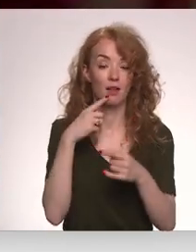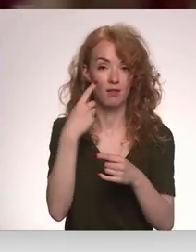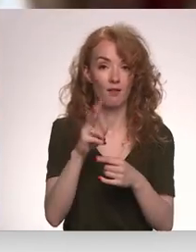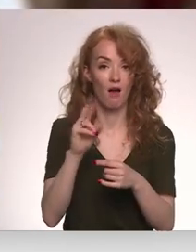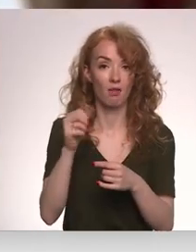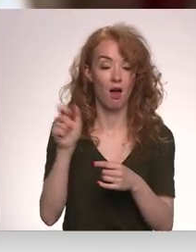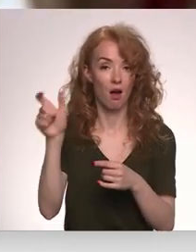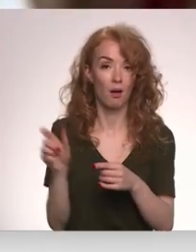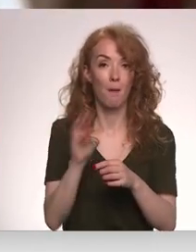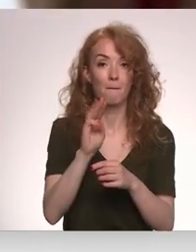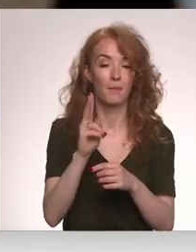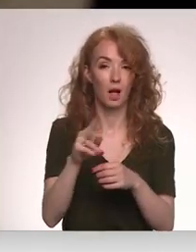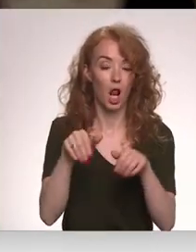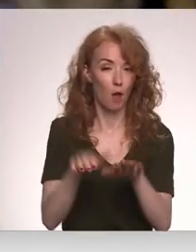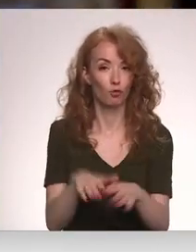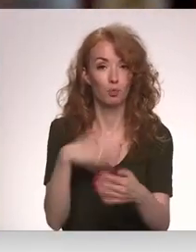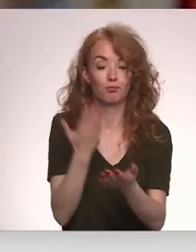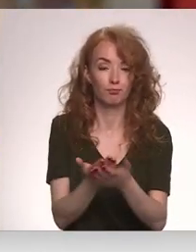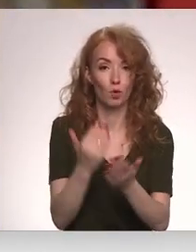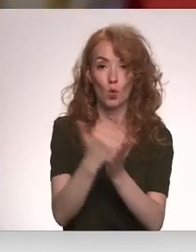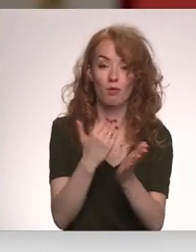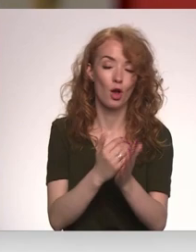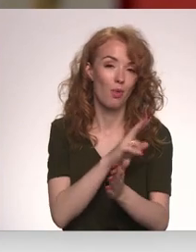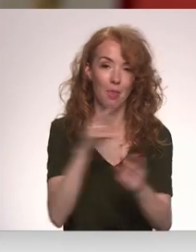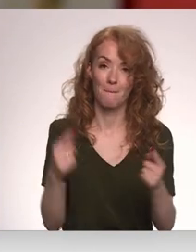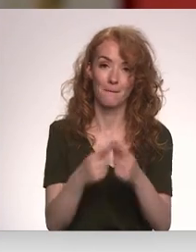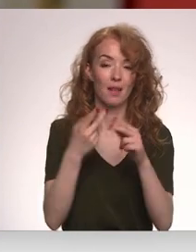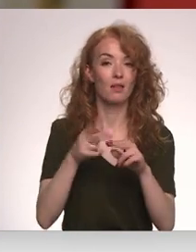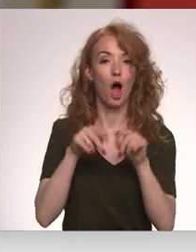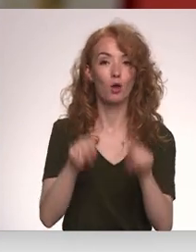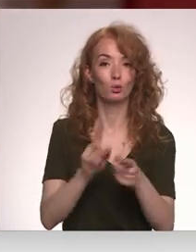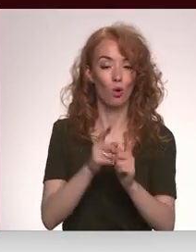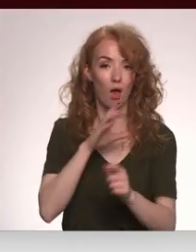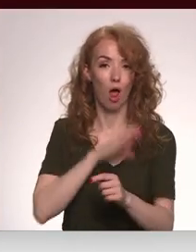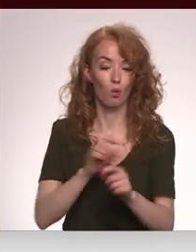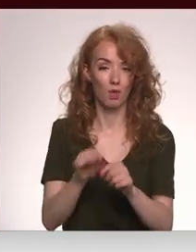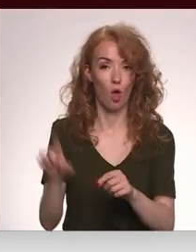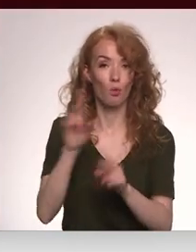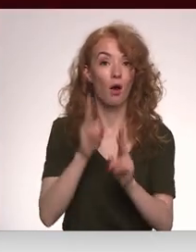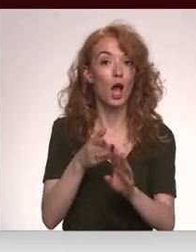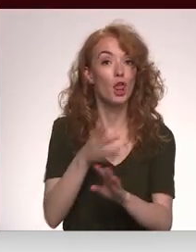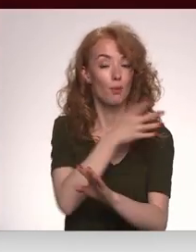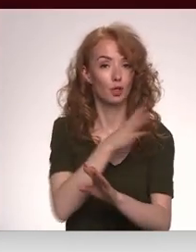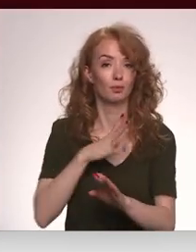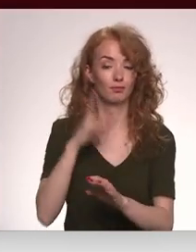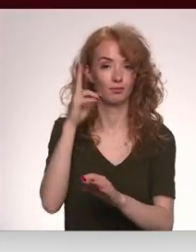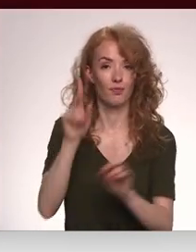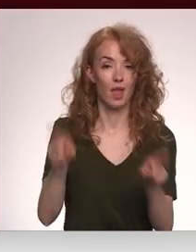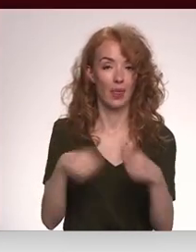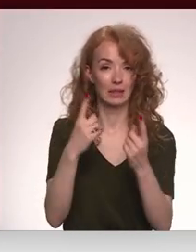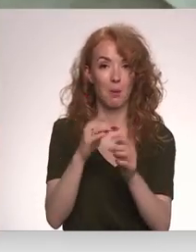Vanaga, ministru kabineta lemšanai piedāvātie noteikumi neparedz tādu skolotāju algu pieaugumu, kā tika solīts izglītības